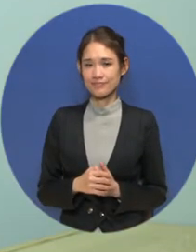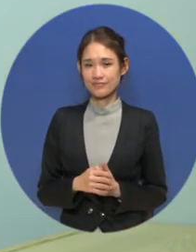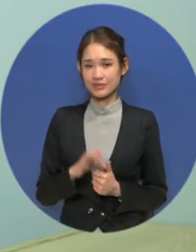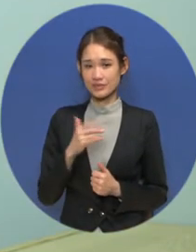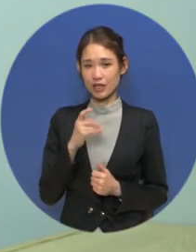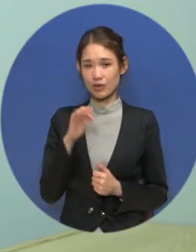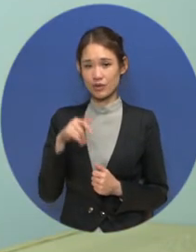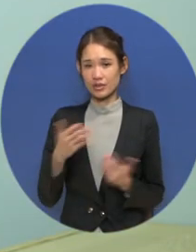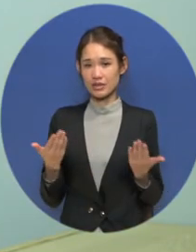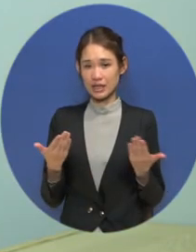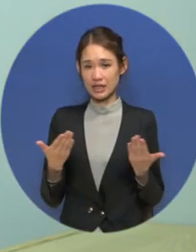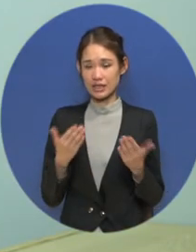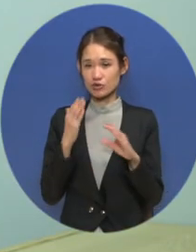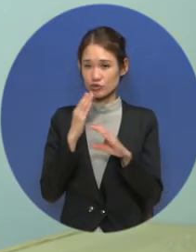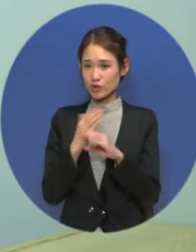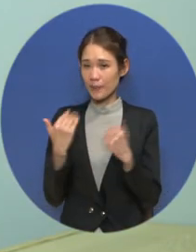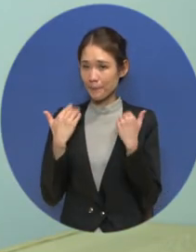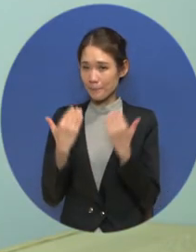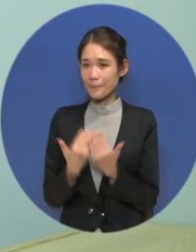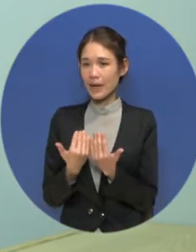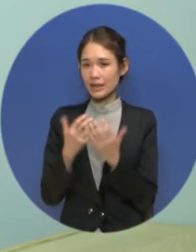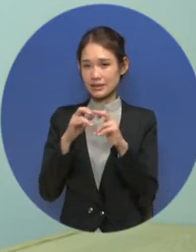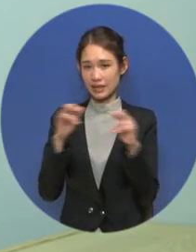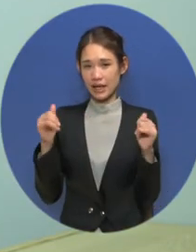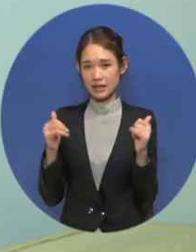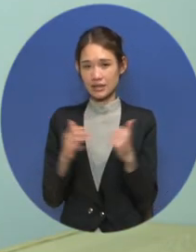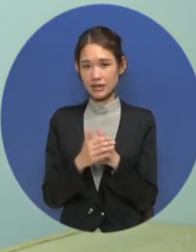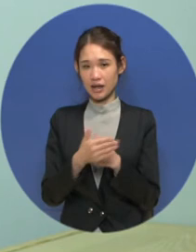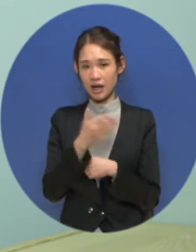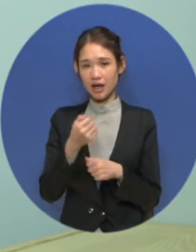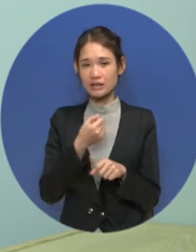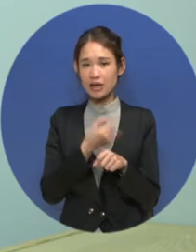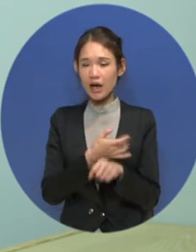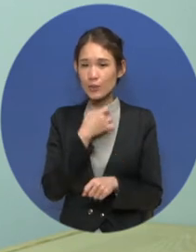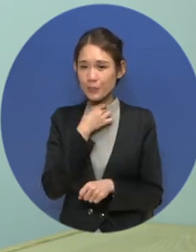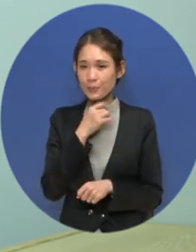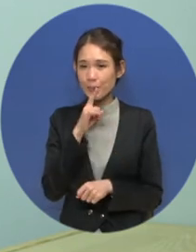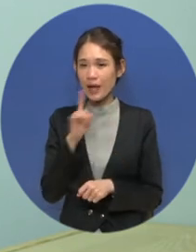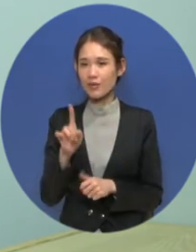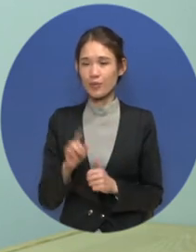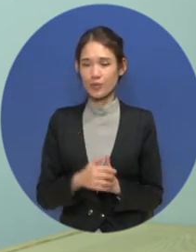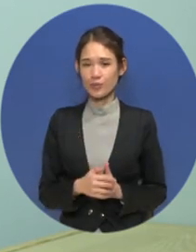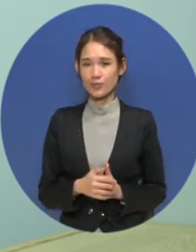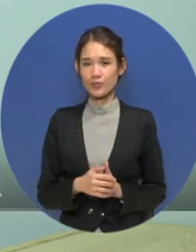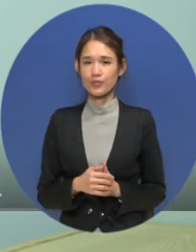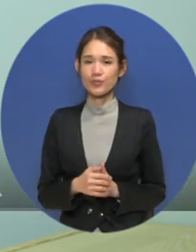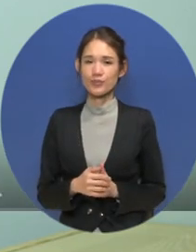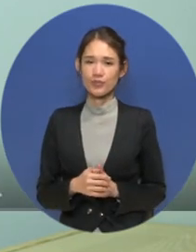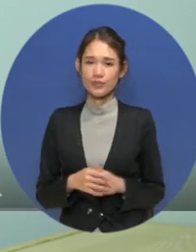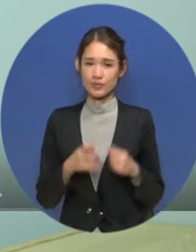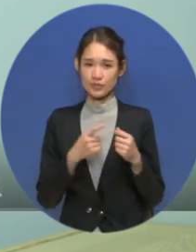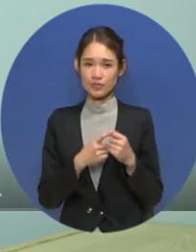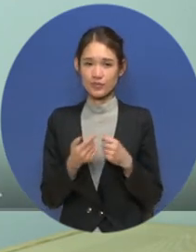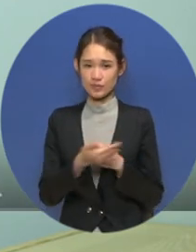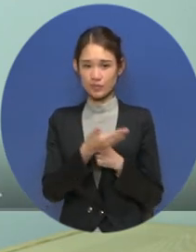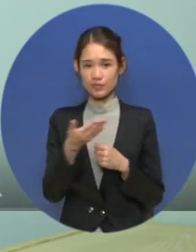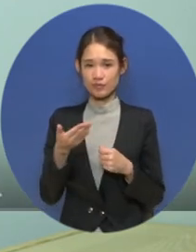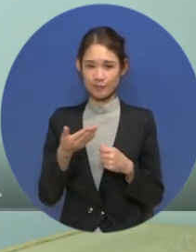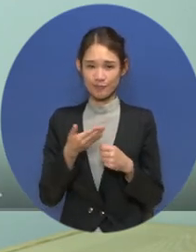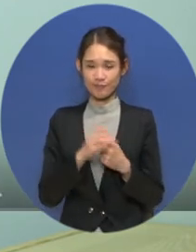차오름에서 근무하고 계시는 발달장애인 분들에게 하고 싶은 말이 있다면 어떤 게 있을까요? 먼저